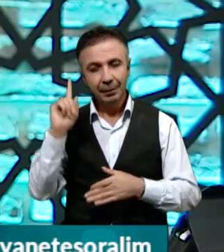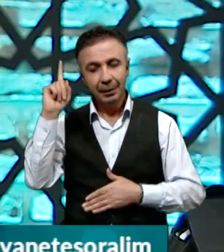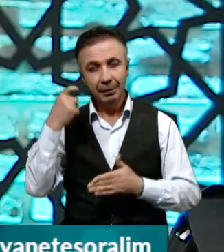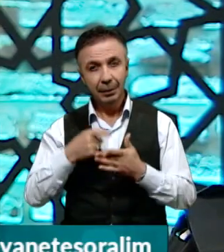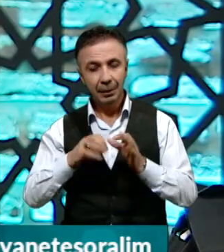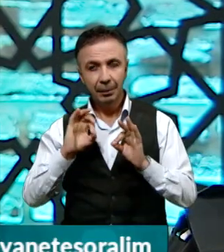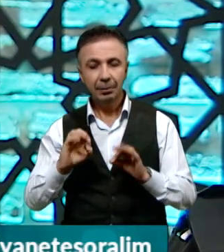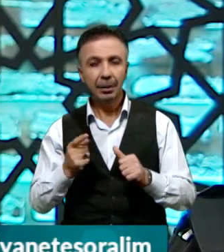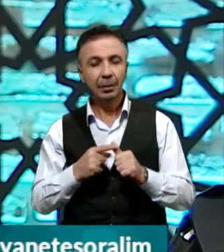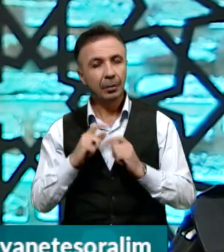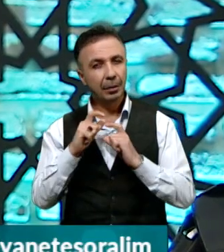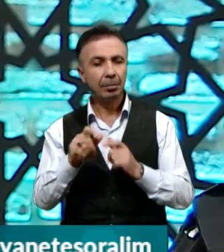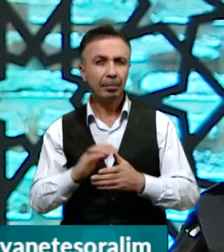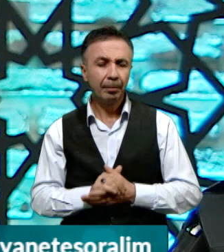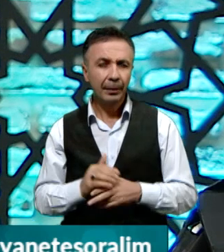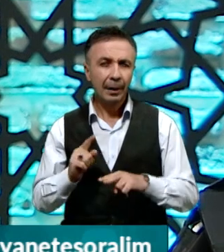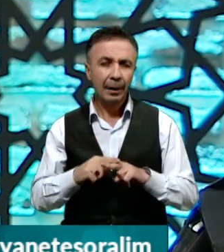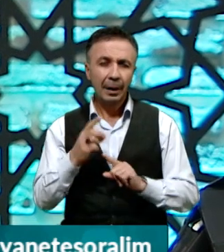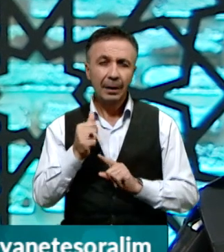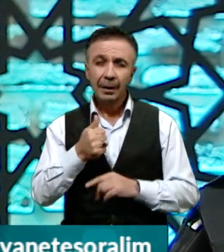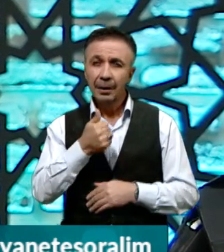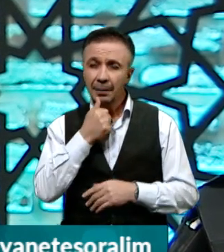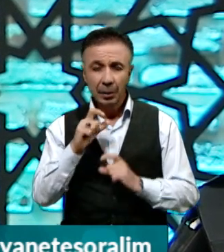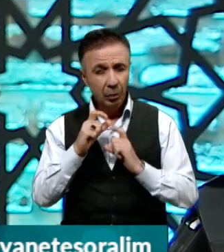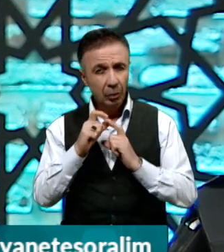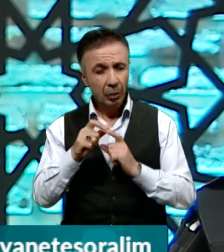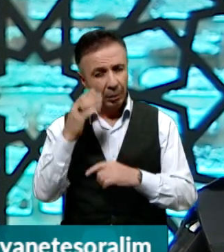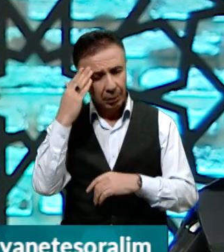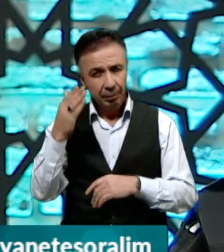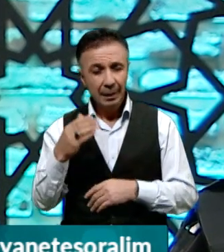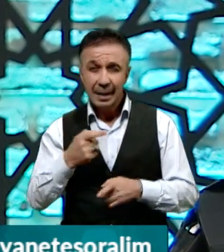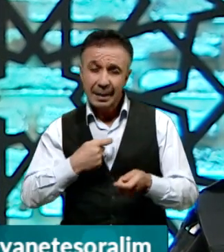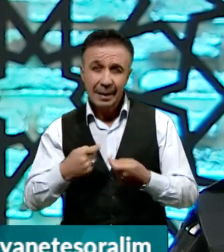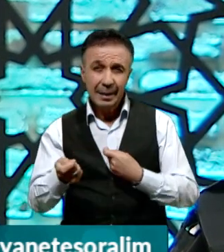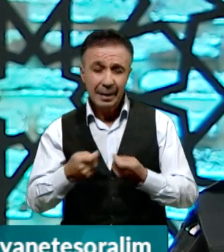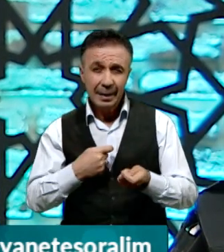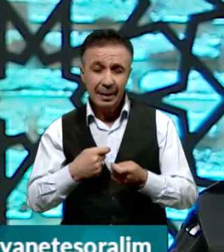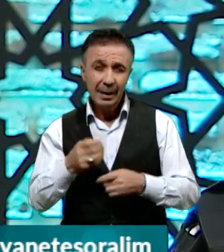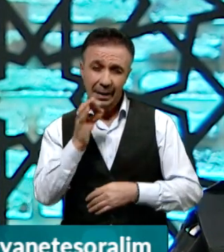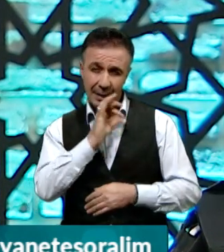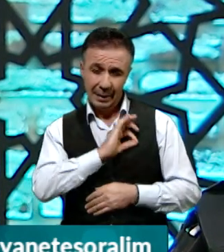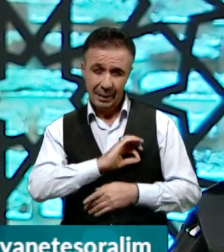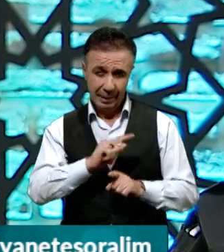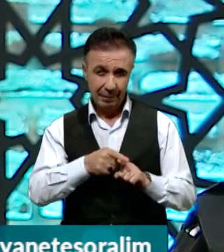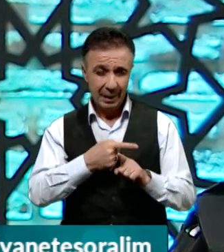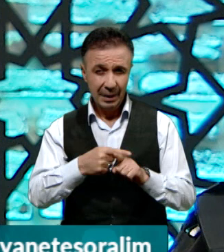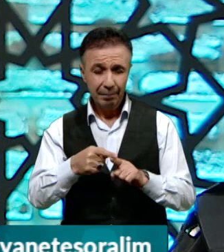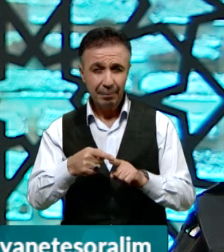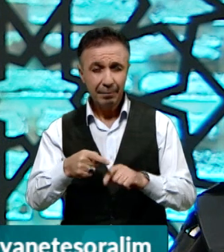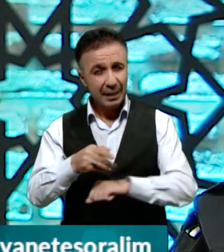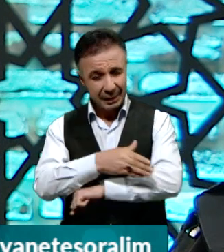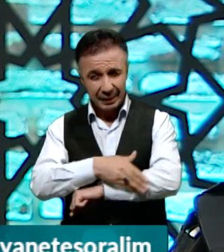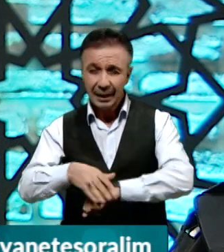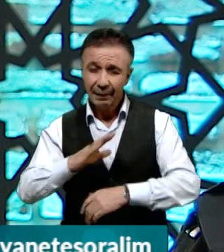ve ilk soruyu hemen yönelteyim hocam. Ali Bey'in çok çok selamı var size. Ticarette kar payının bir sınırı var mıdır diyor. Veyahut